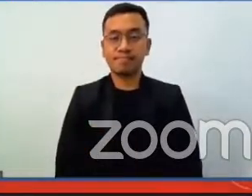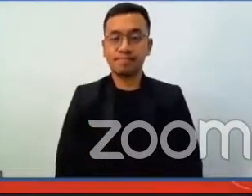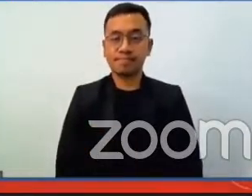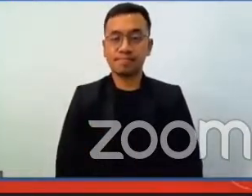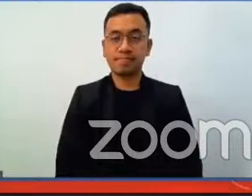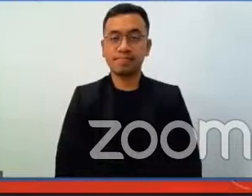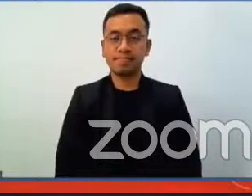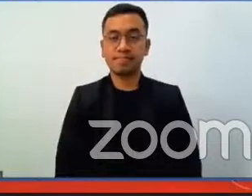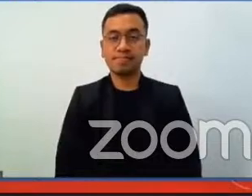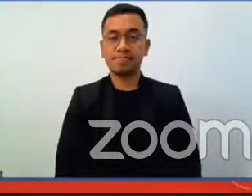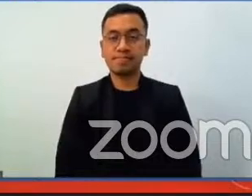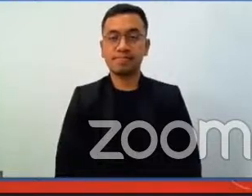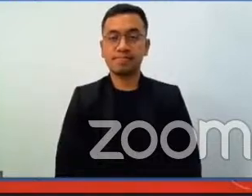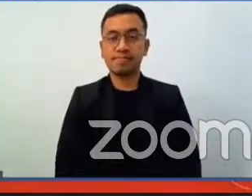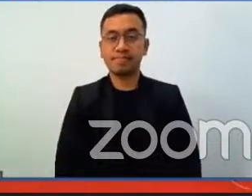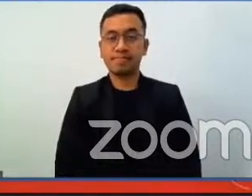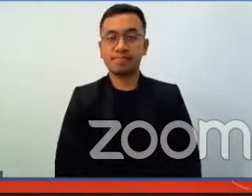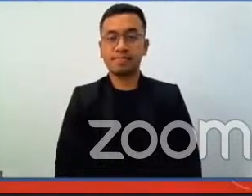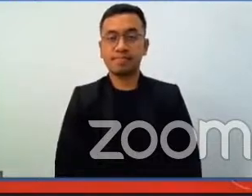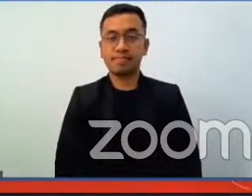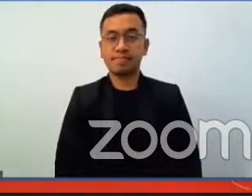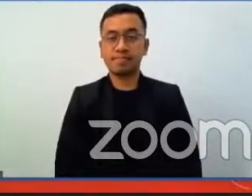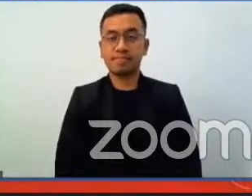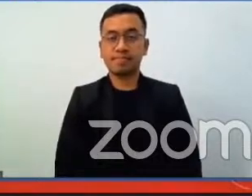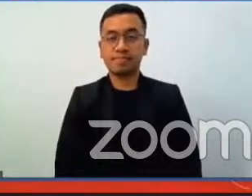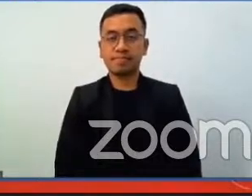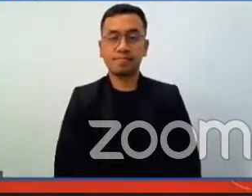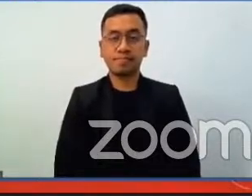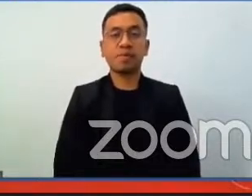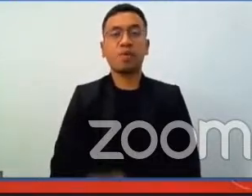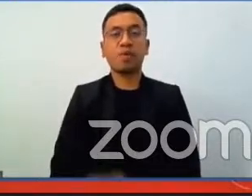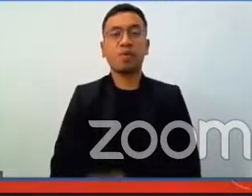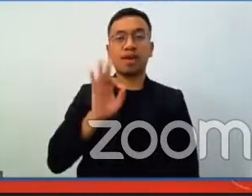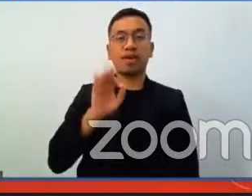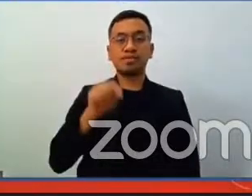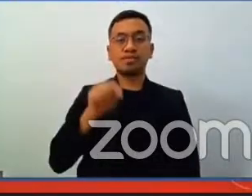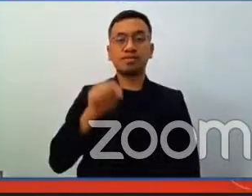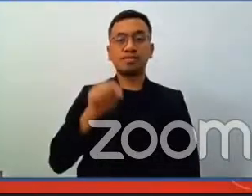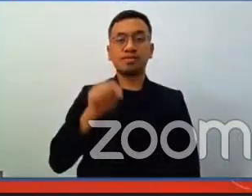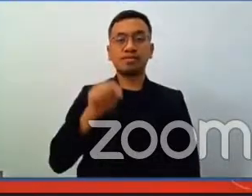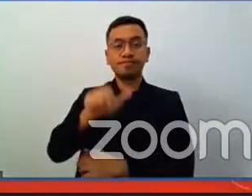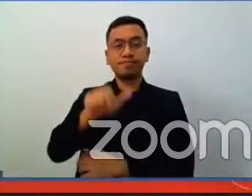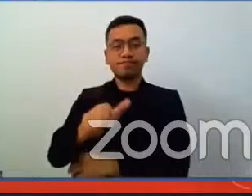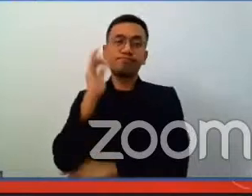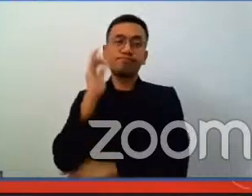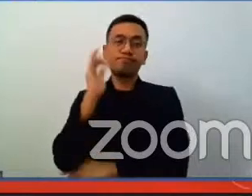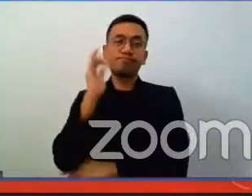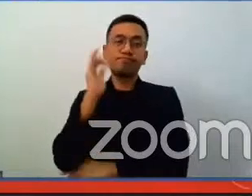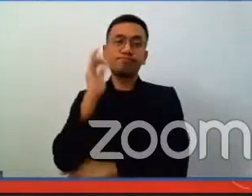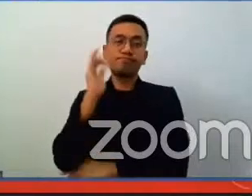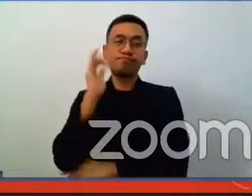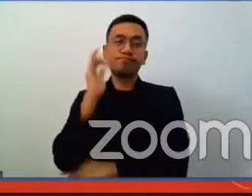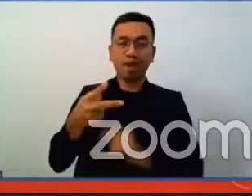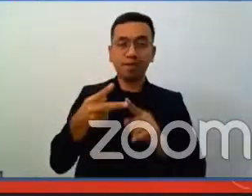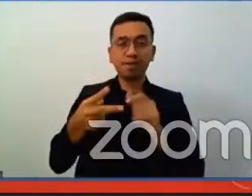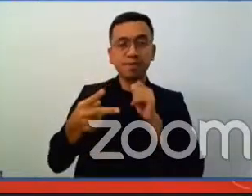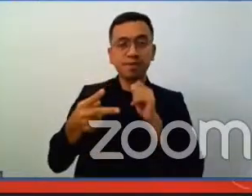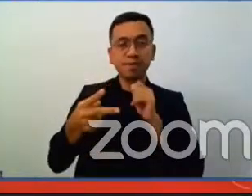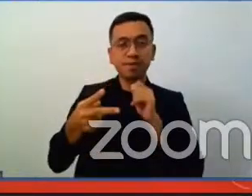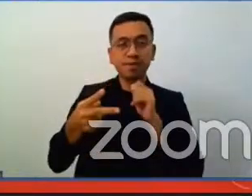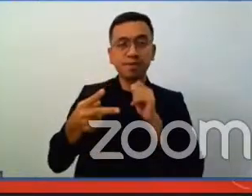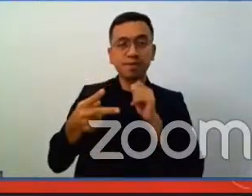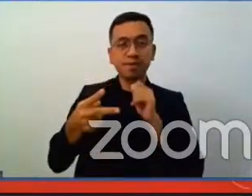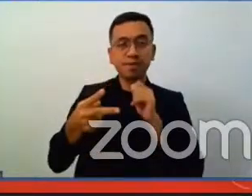Untuk selanjutnya kita lanjutkan sesi yang kedua, yaitu